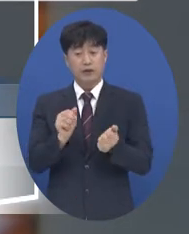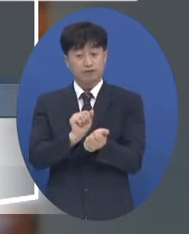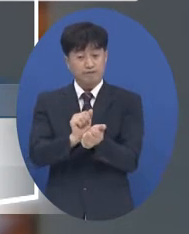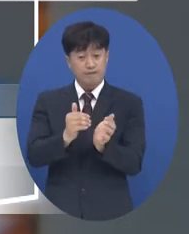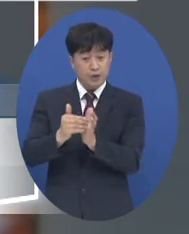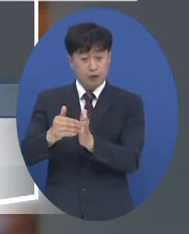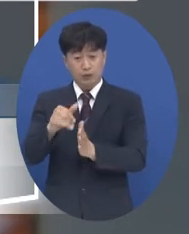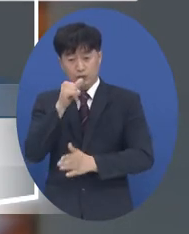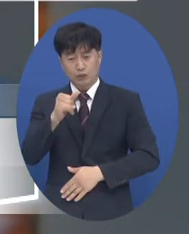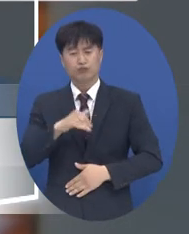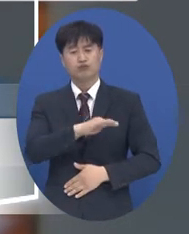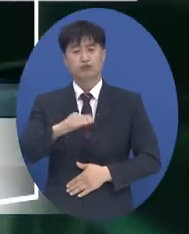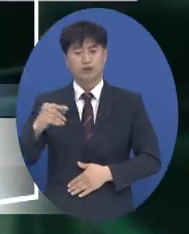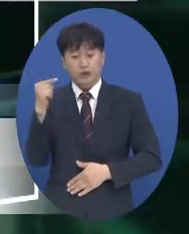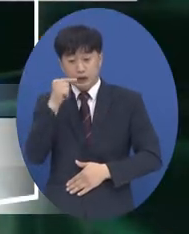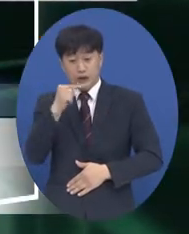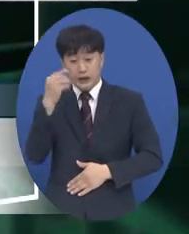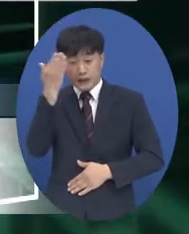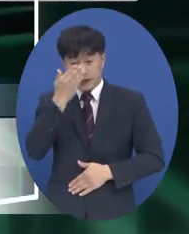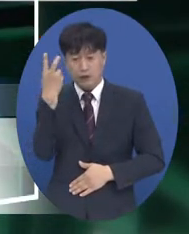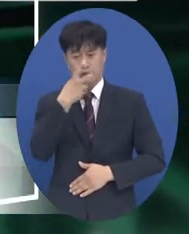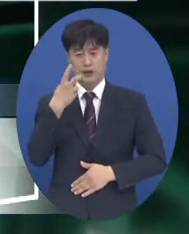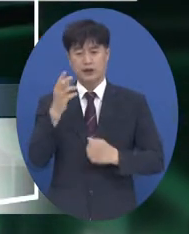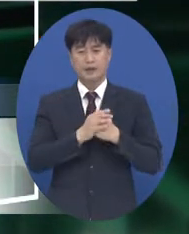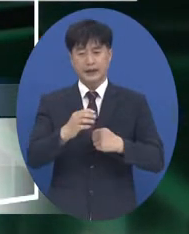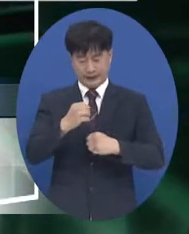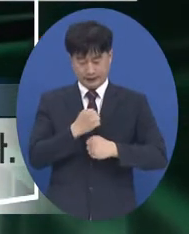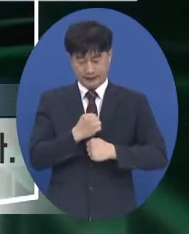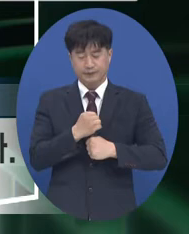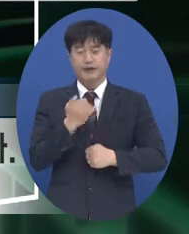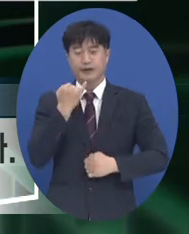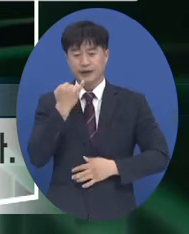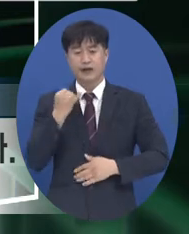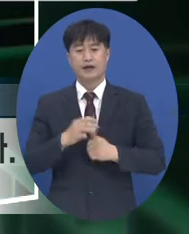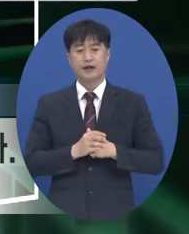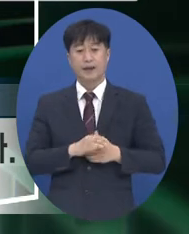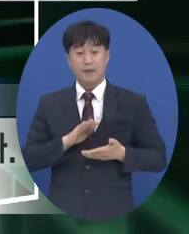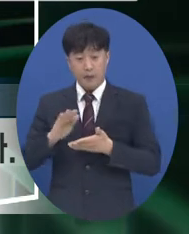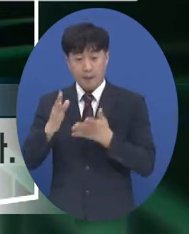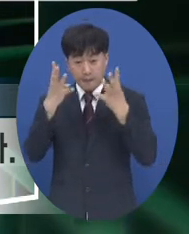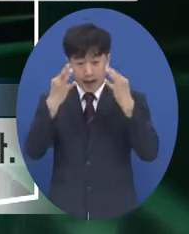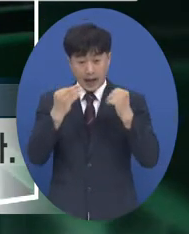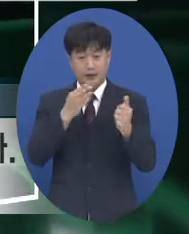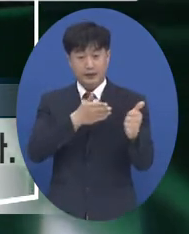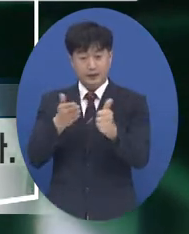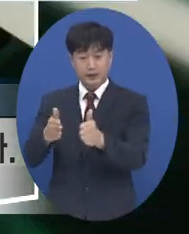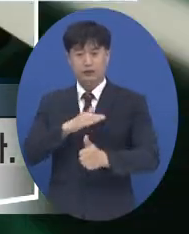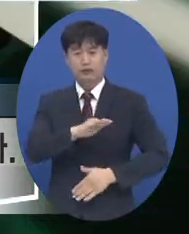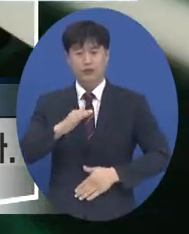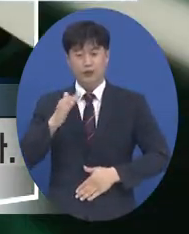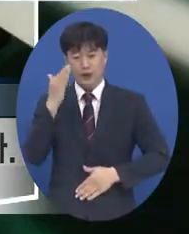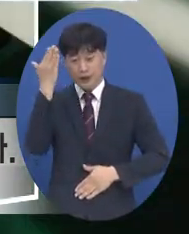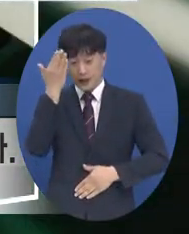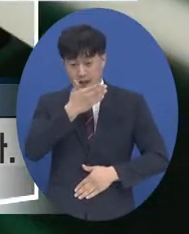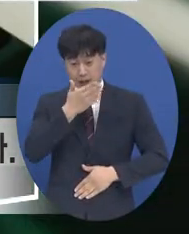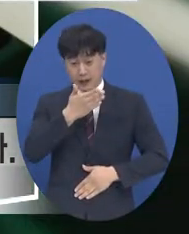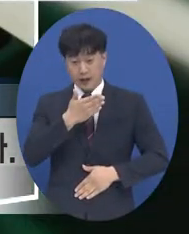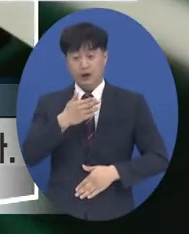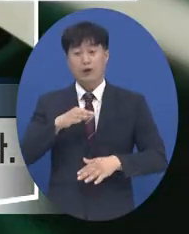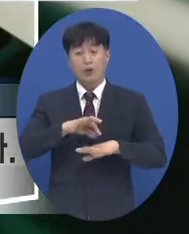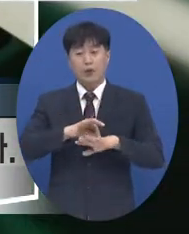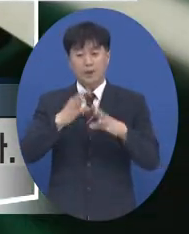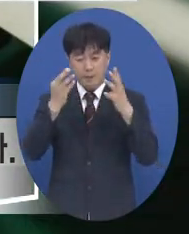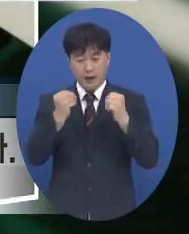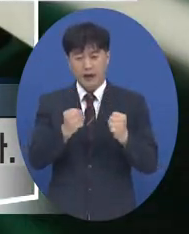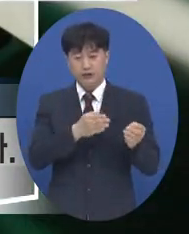하고 저희도 철저하게 위생관리도 하고 하니까 안심하셔도 되고 이제 배송 많이 부탁드립니다. 저희도 많은 고기,